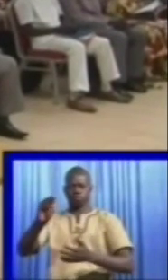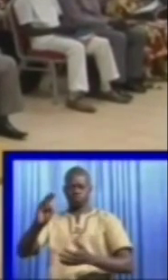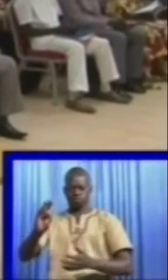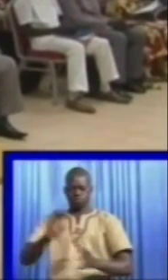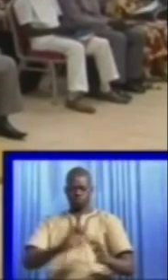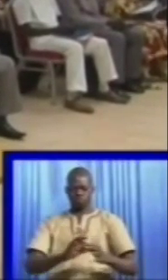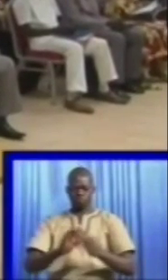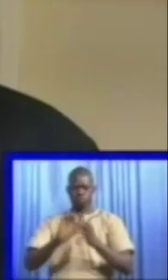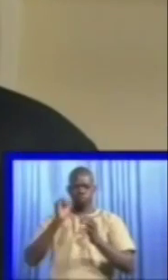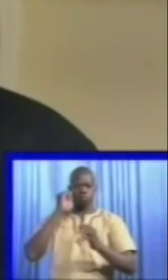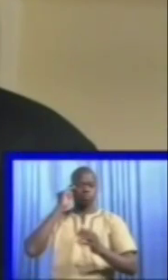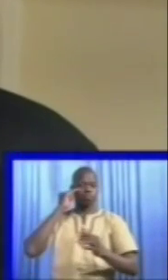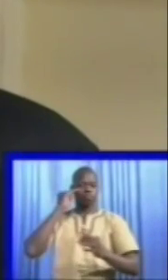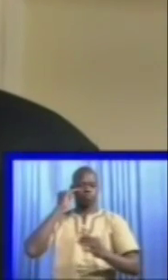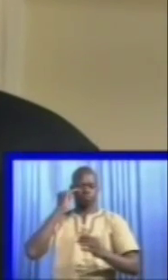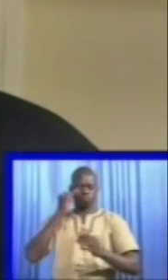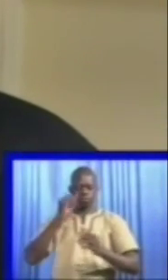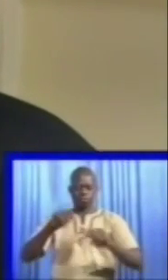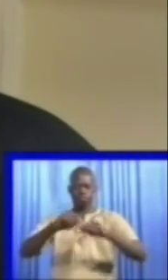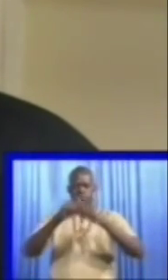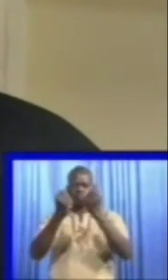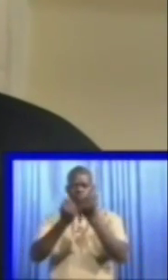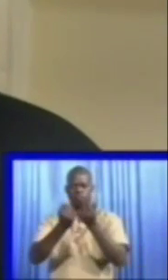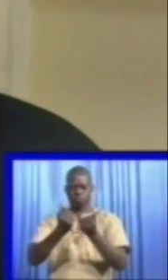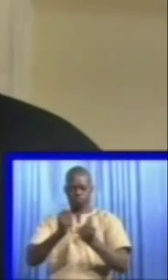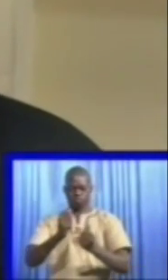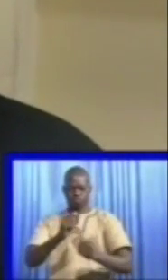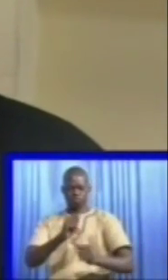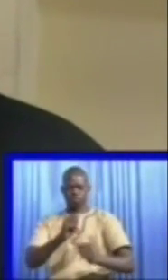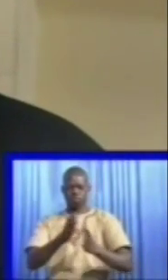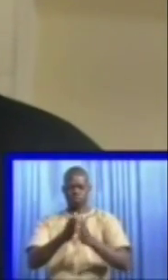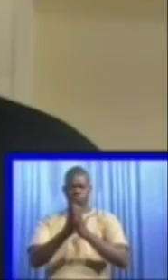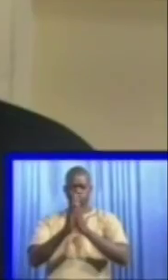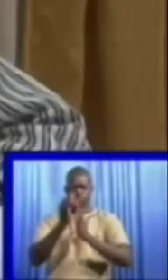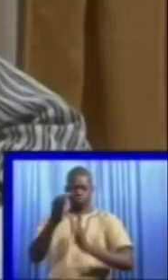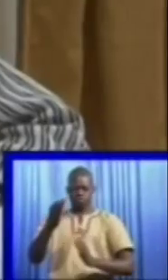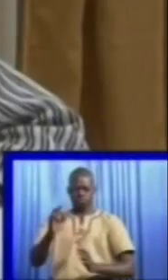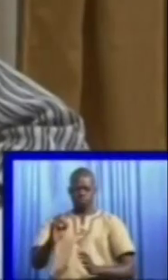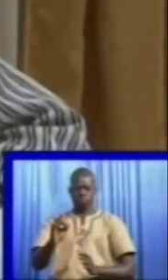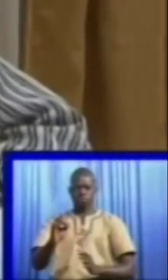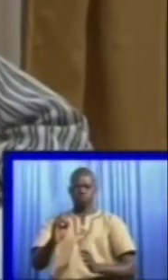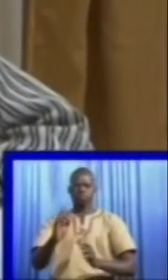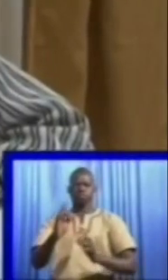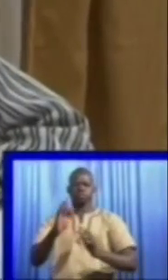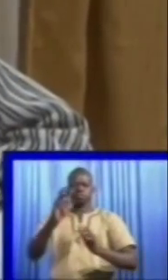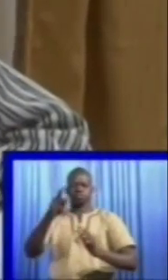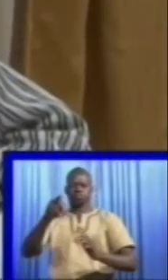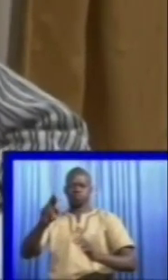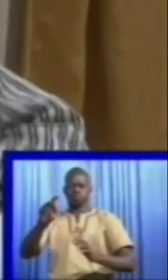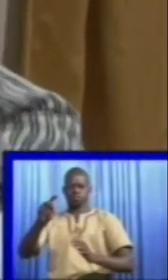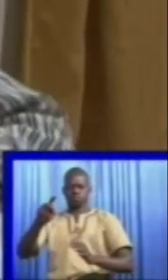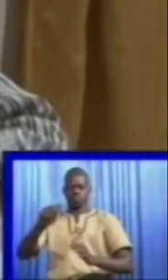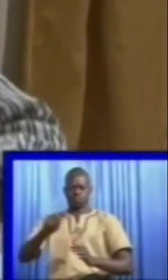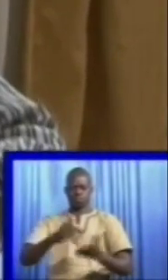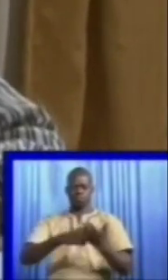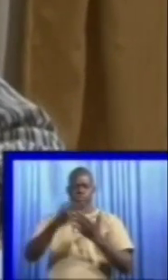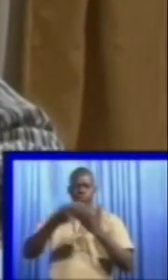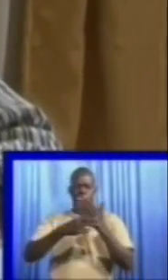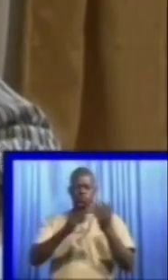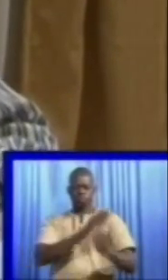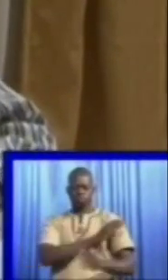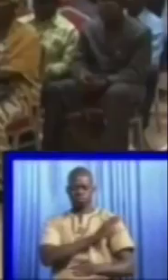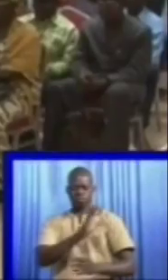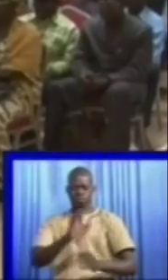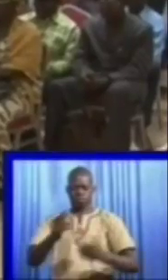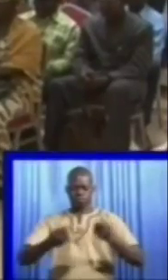coopération japonaise, de l'Association des ombudsman et médiateurs francophones et le PRGP, Programme de renforcement de